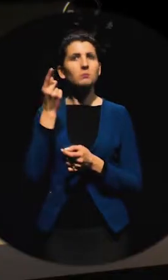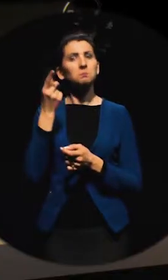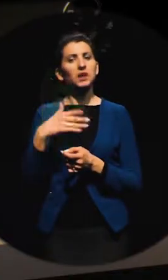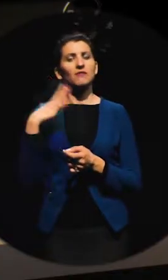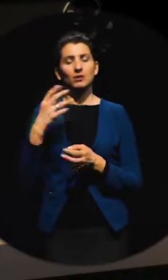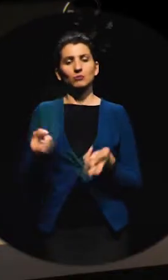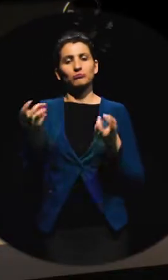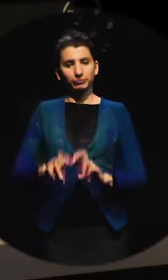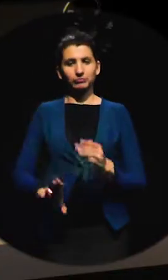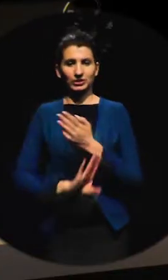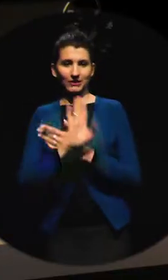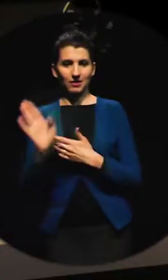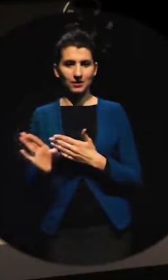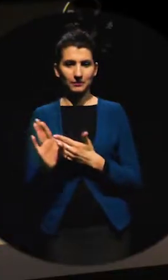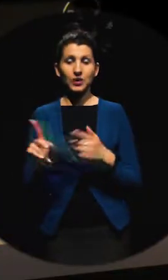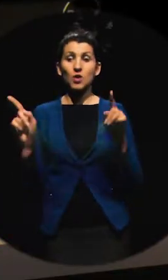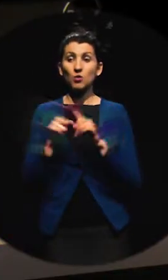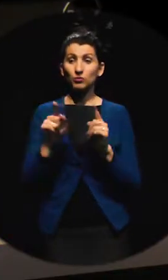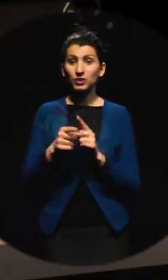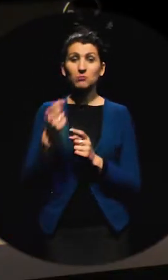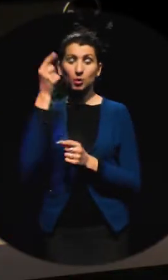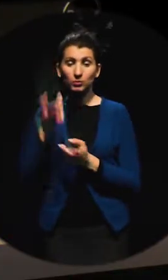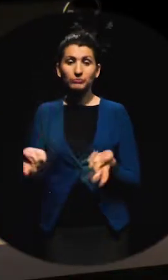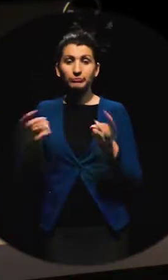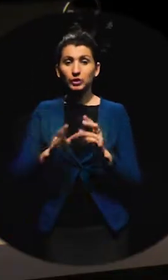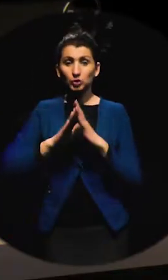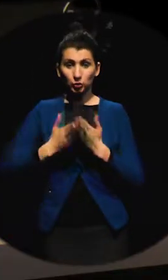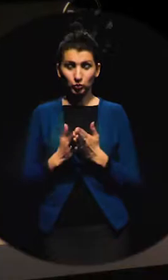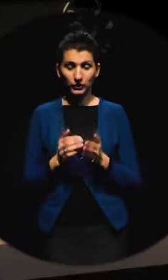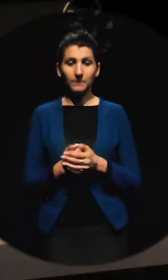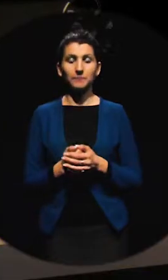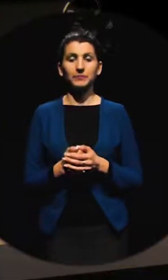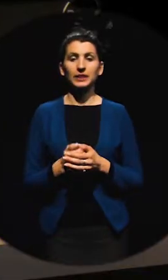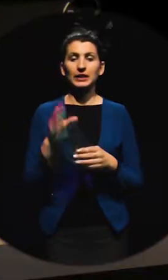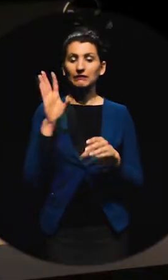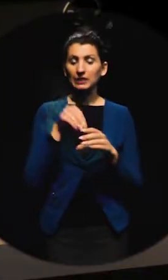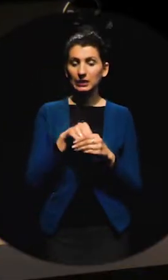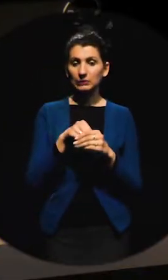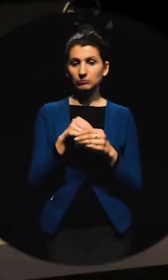książką, która Niepełnosprawne społeczeństwo, która